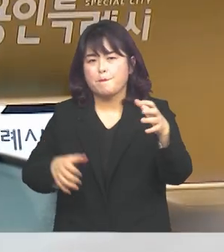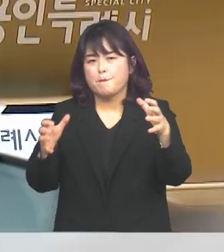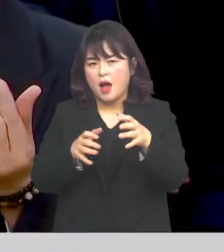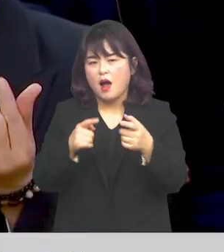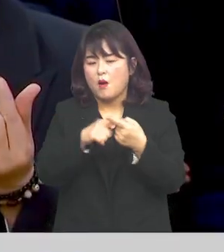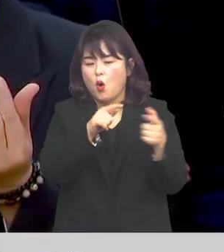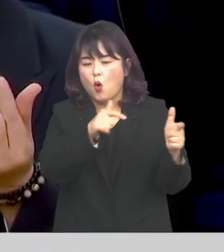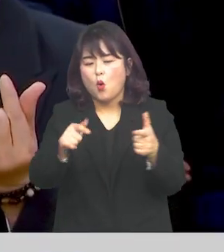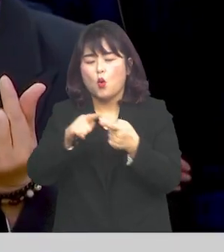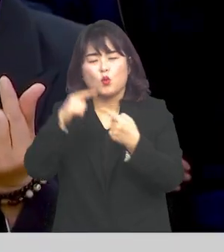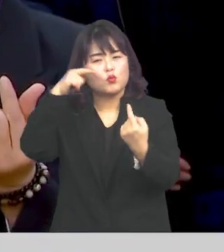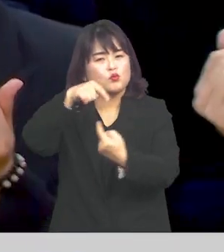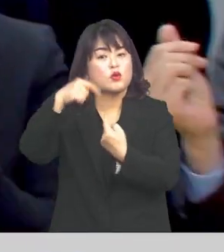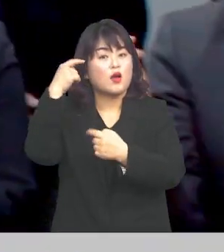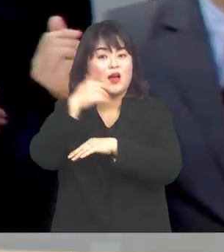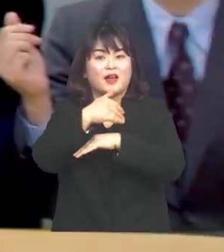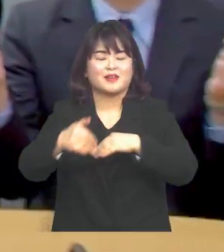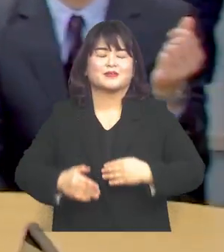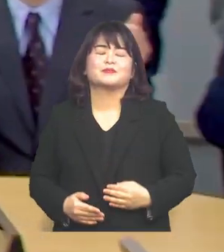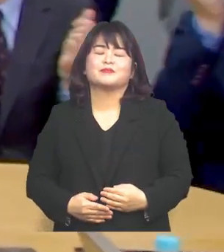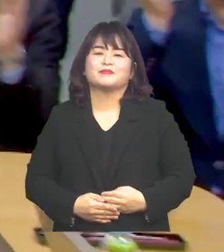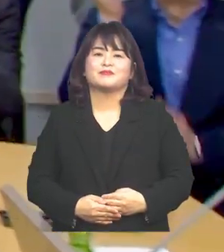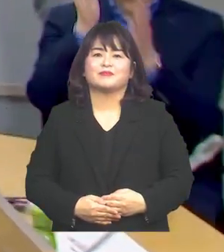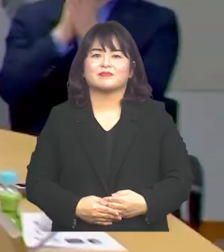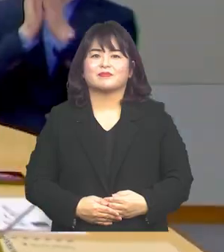협업하는 다채로운 프로그램을 운영할 예정입니다.